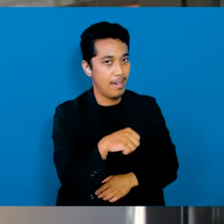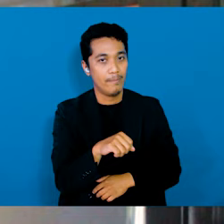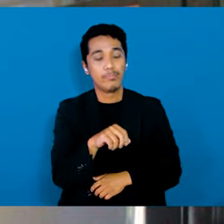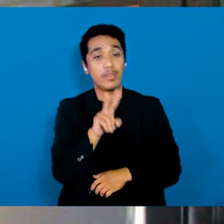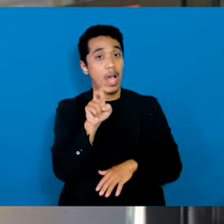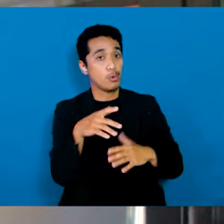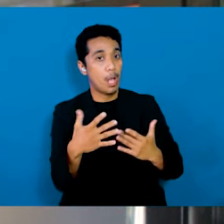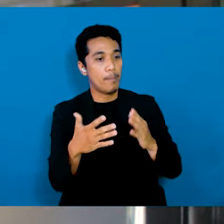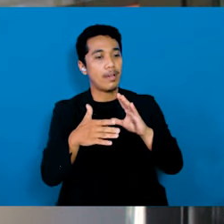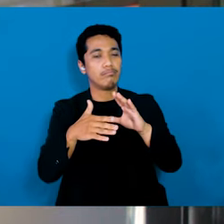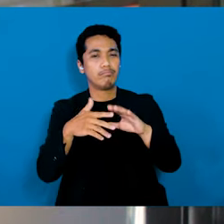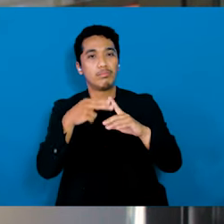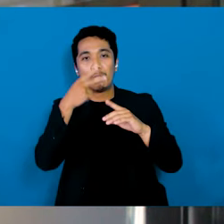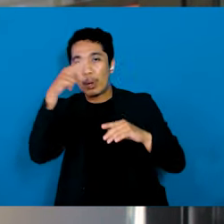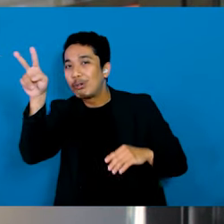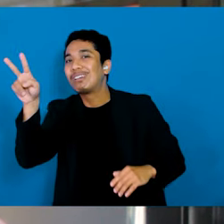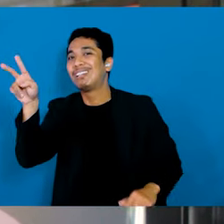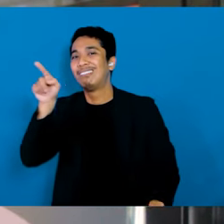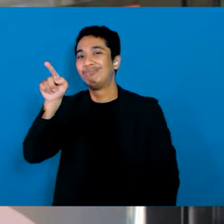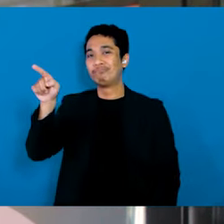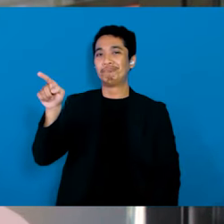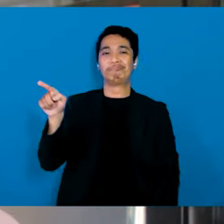Harus sekolah di luar negeri.